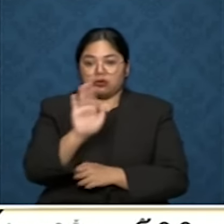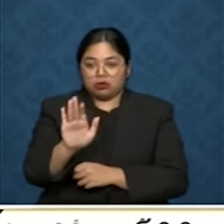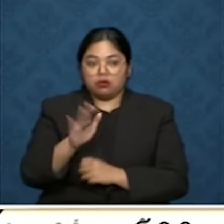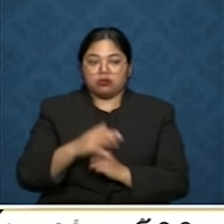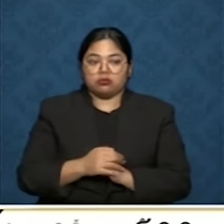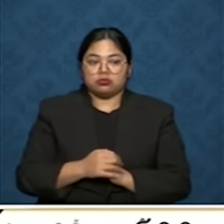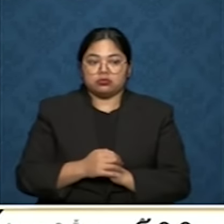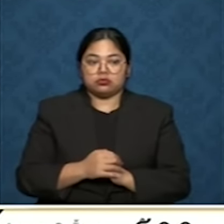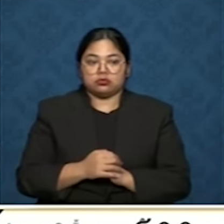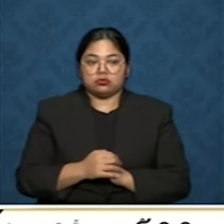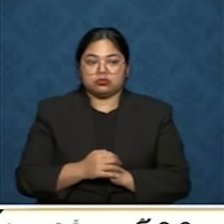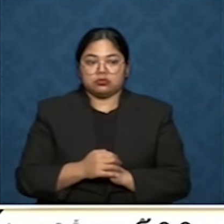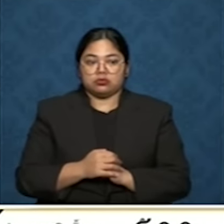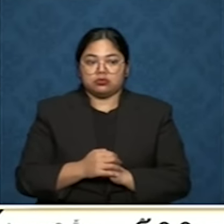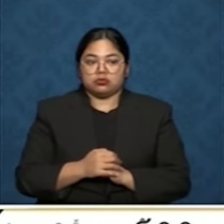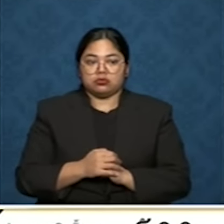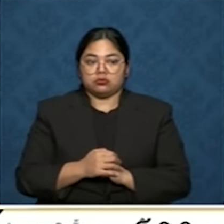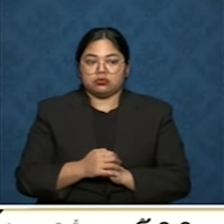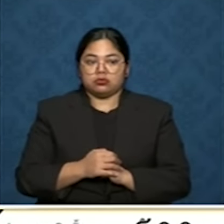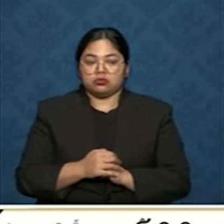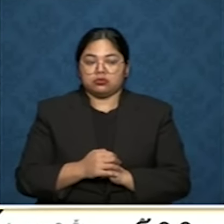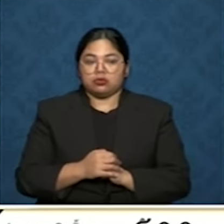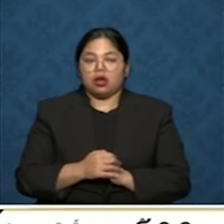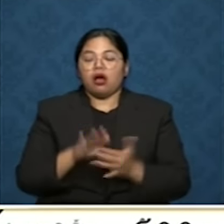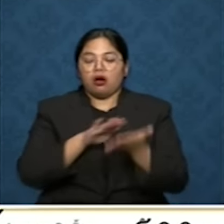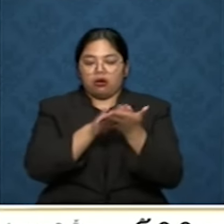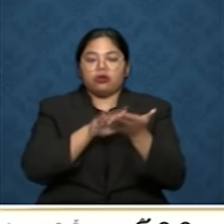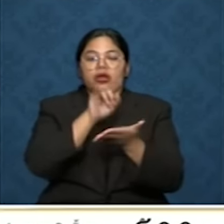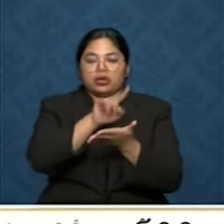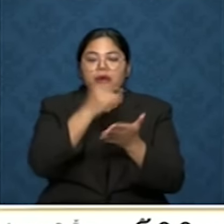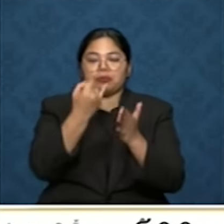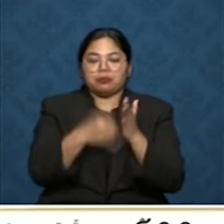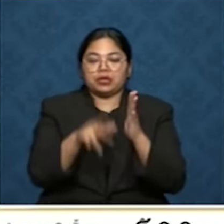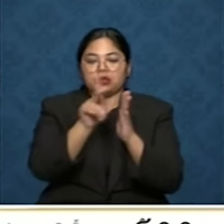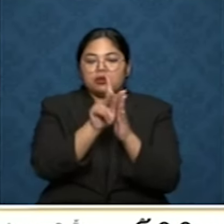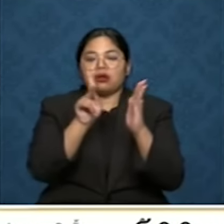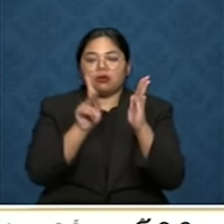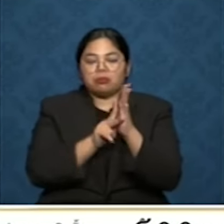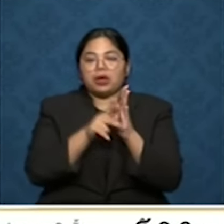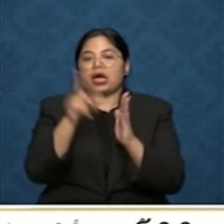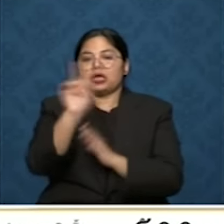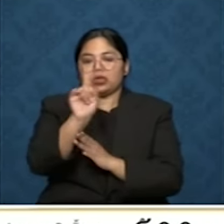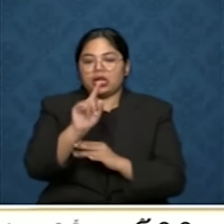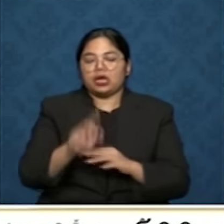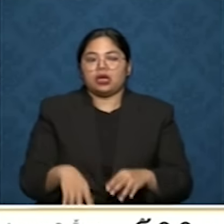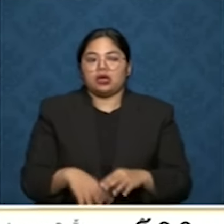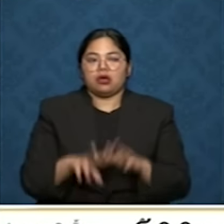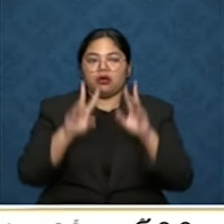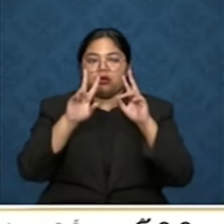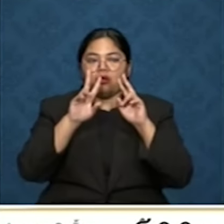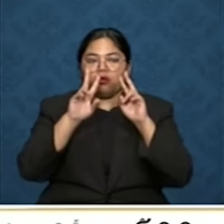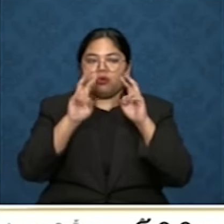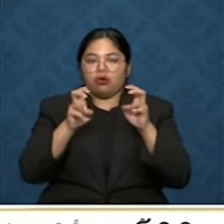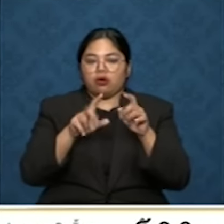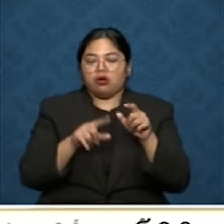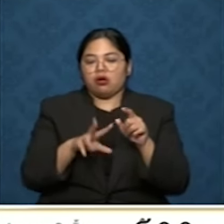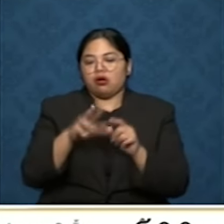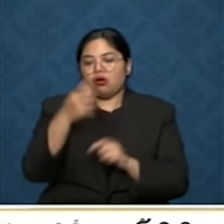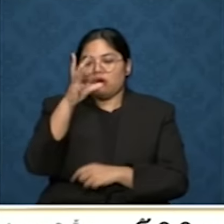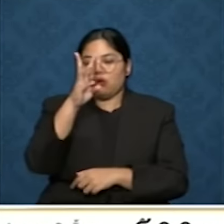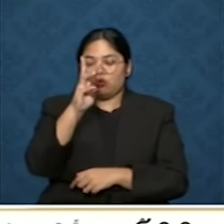แ่งครับคือท่านต้องประท้วงว่าผิดข้อบังคับยังไงครับค่ะซ้ำซากค่ะท่านประธานข้อ 69ซ้ำซากแล้วก็เอา